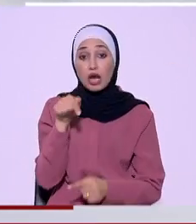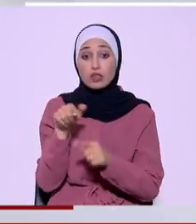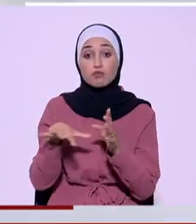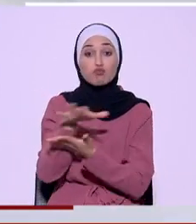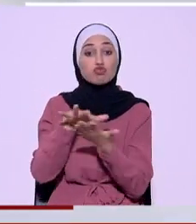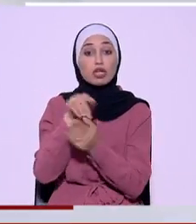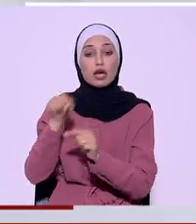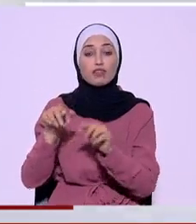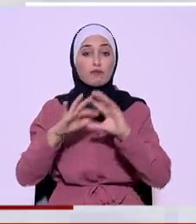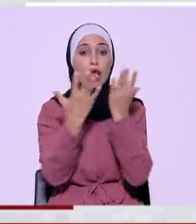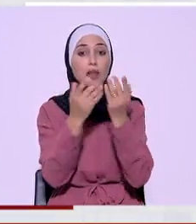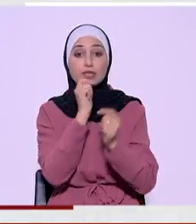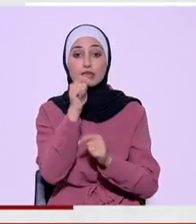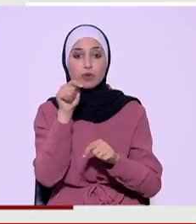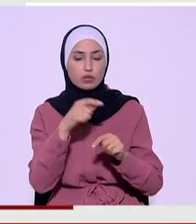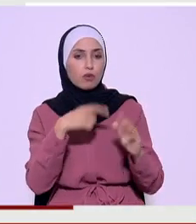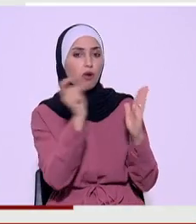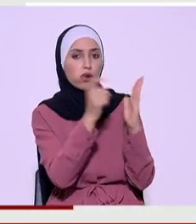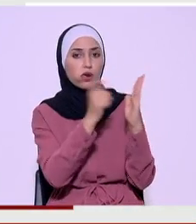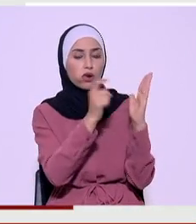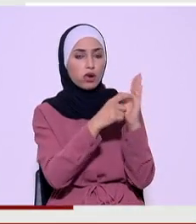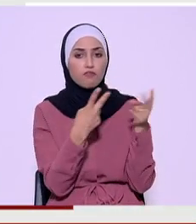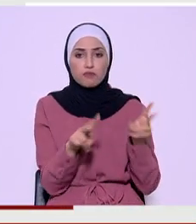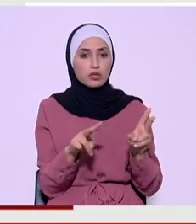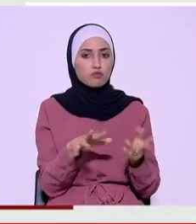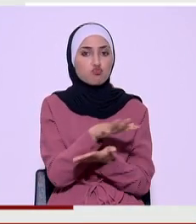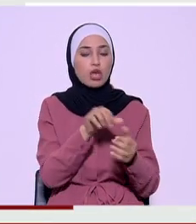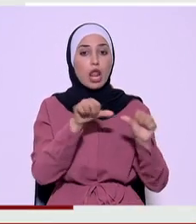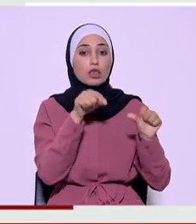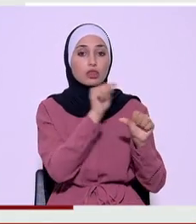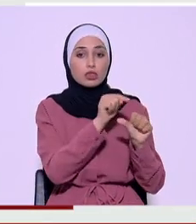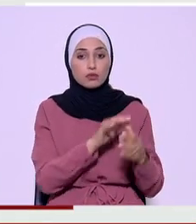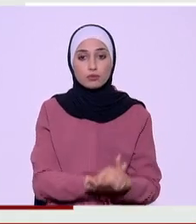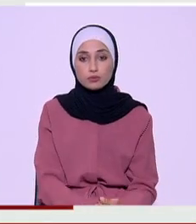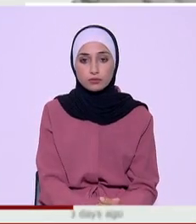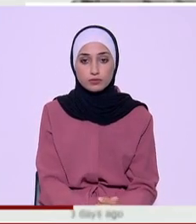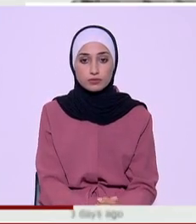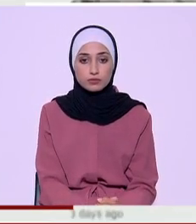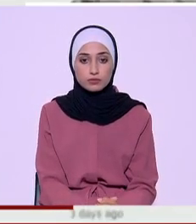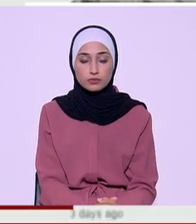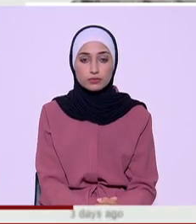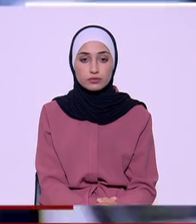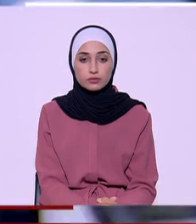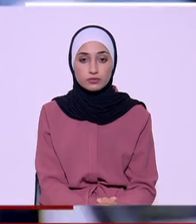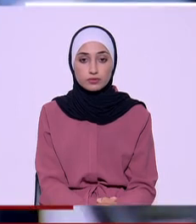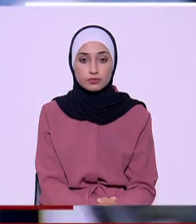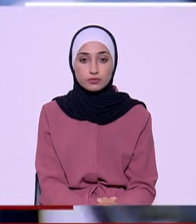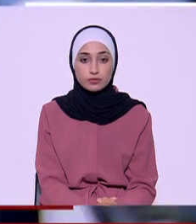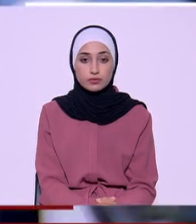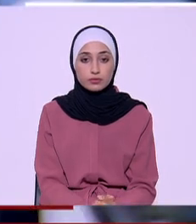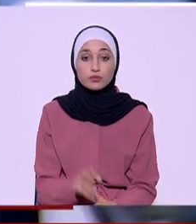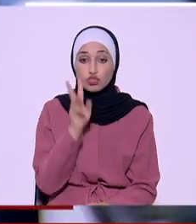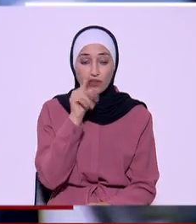اللي مسيطرة على الغالبية العظمى والسواد الأعظم من الجزء بتاع الـ CDN. نعم، يعني